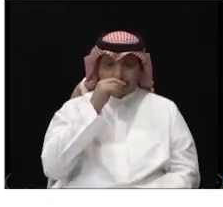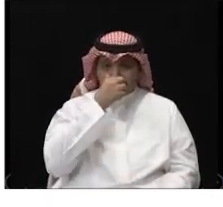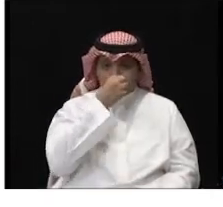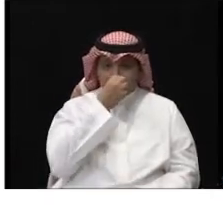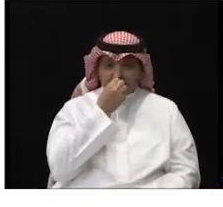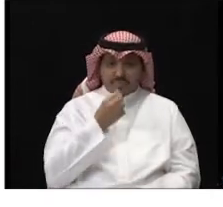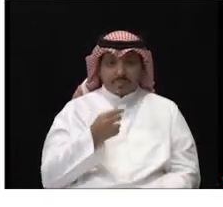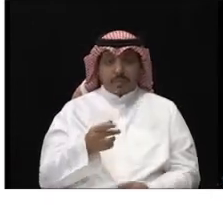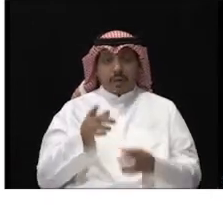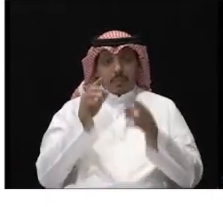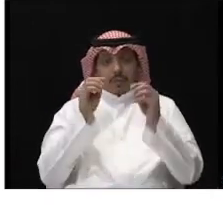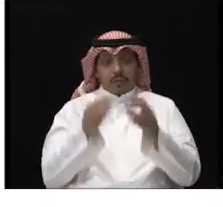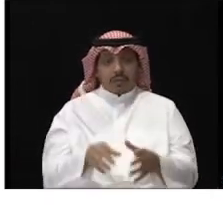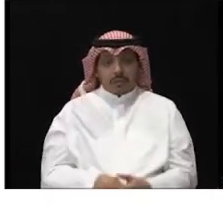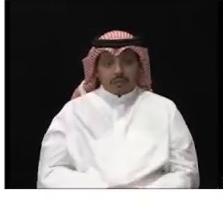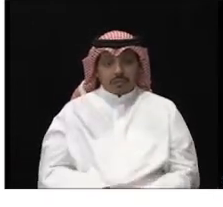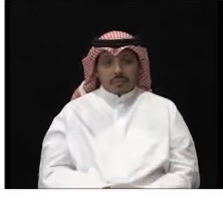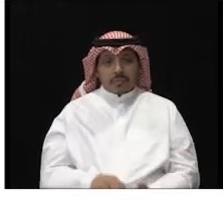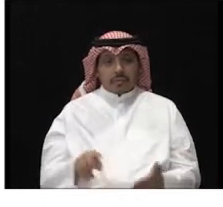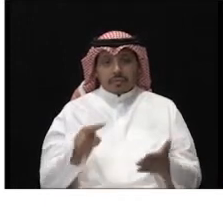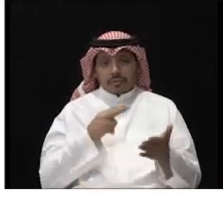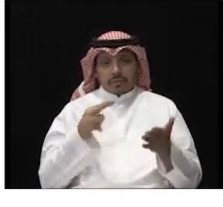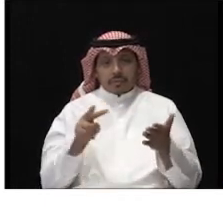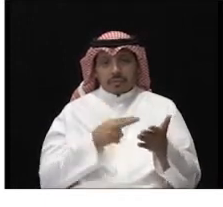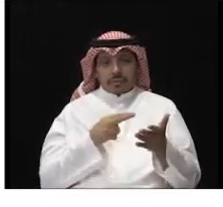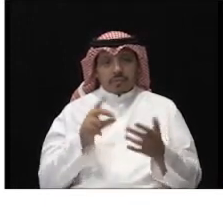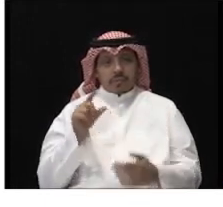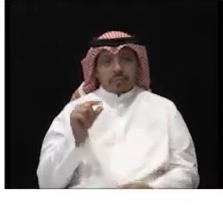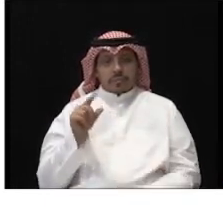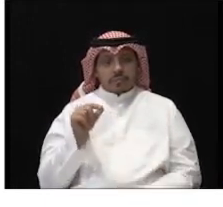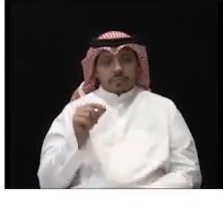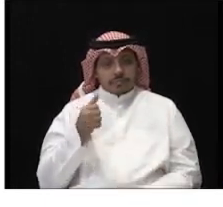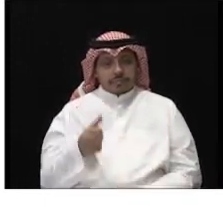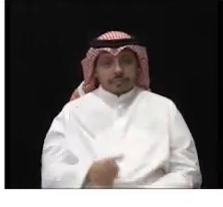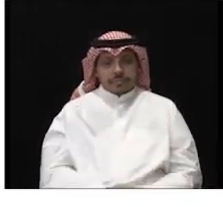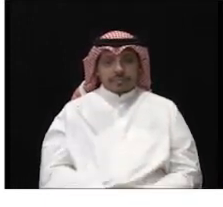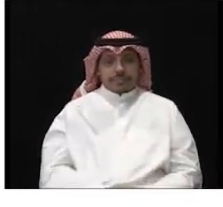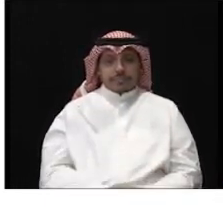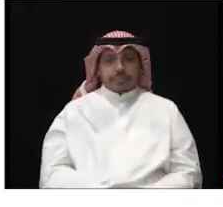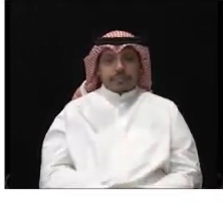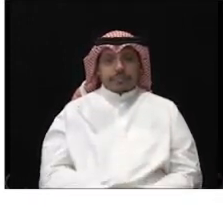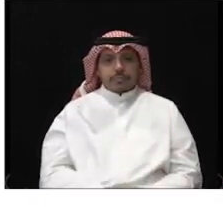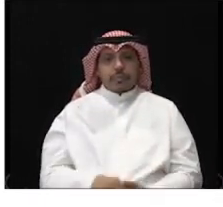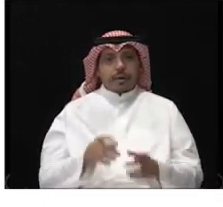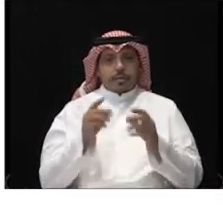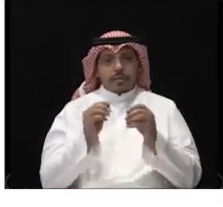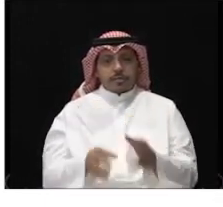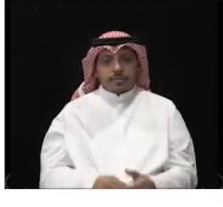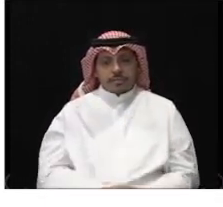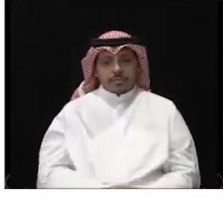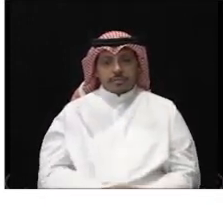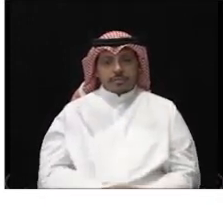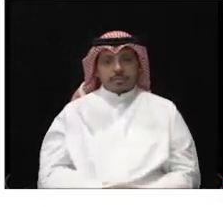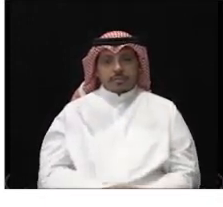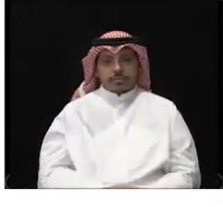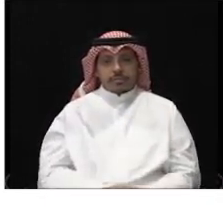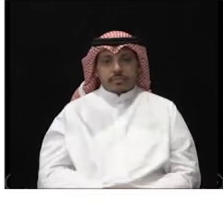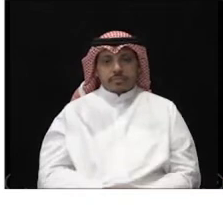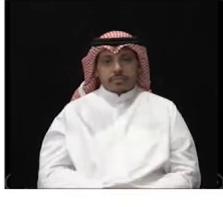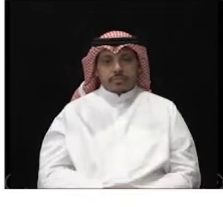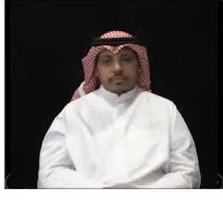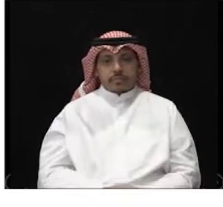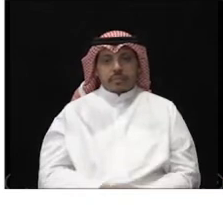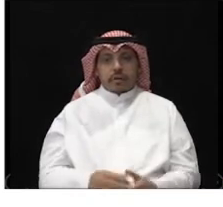الله فيكم، قراءات ممتازة جدا جدا، بوركتم. أيضا المجموعة